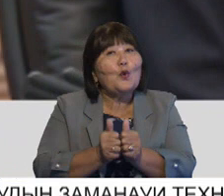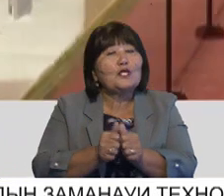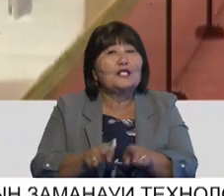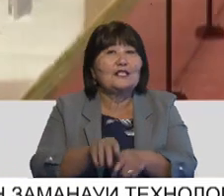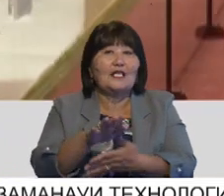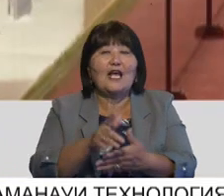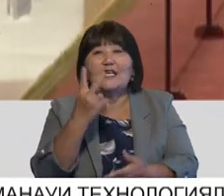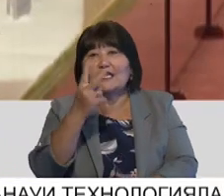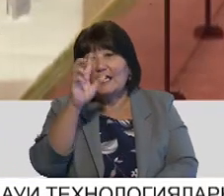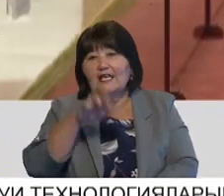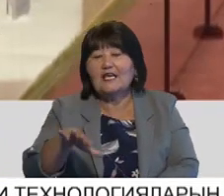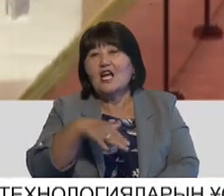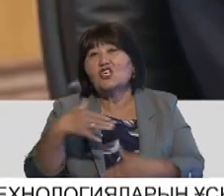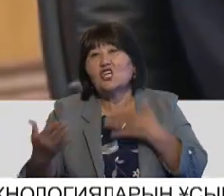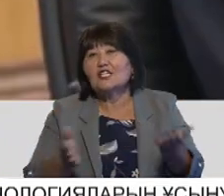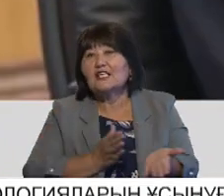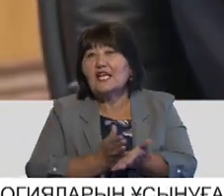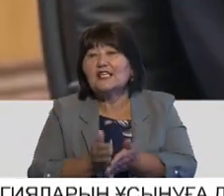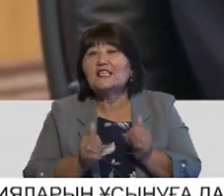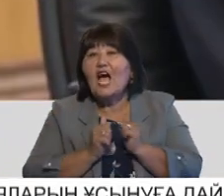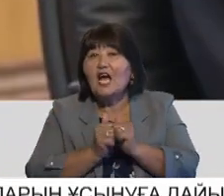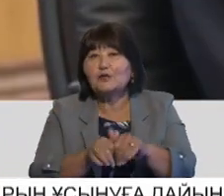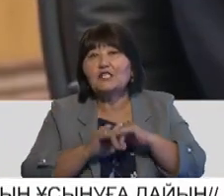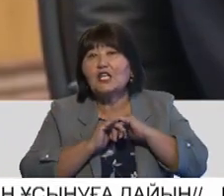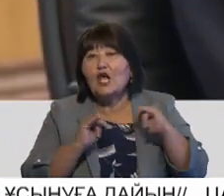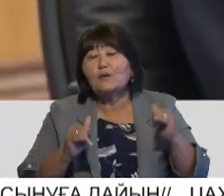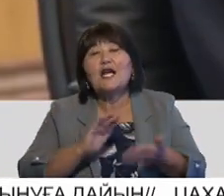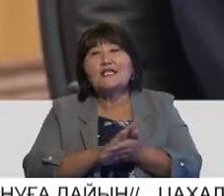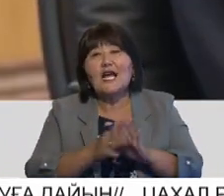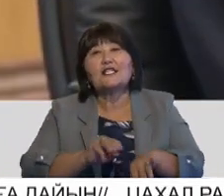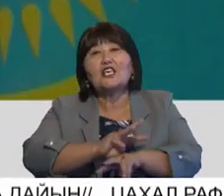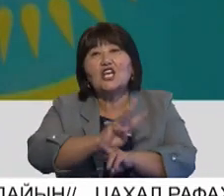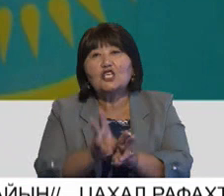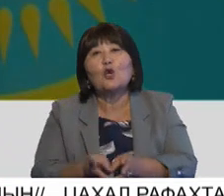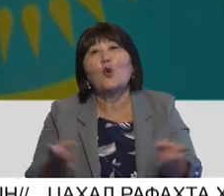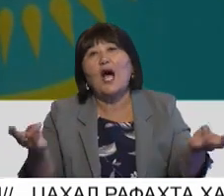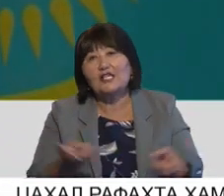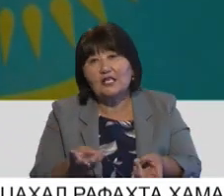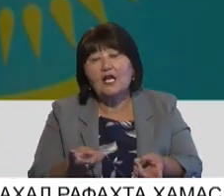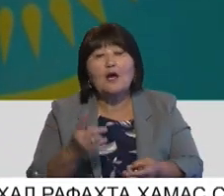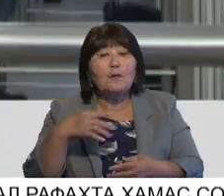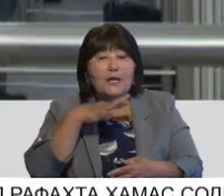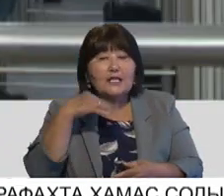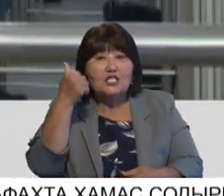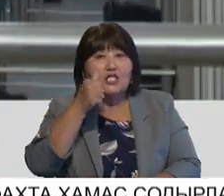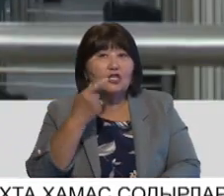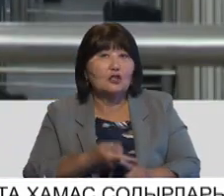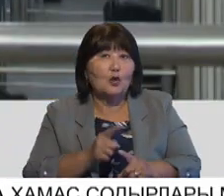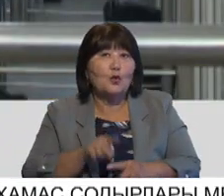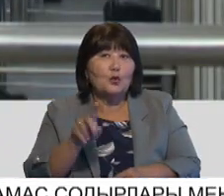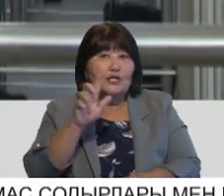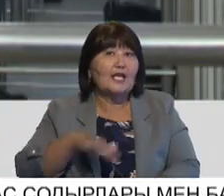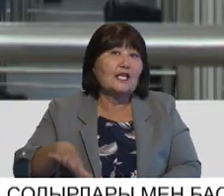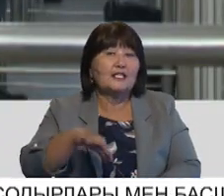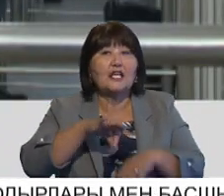жалғастырып, екі ел арасындағы жан-жақты стратегиялық әріптестіктің дамуына жағдай жасауы қажет. Соңғы бірнеше жылдың өзінде қос ел